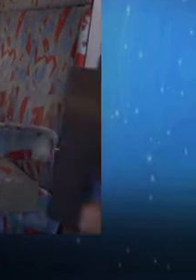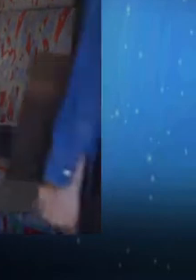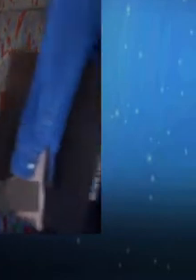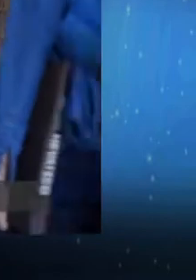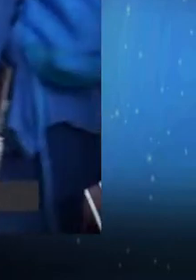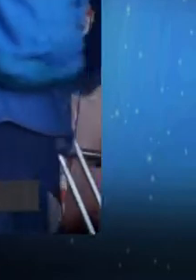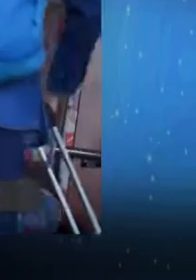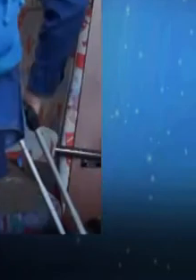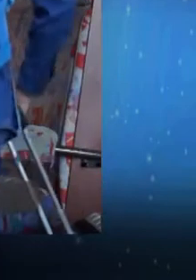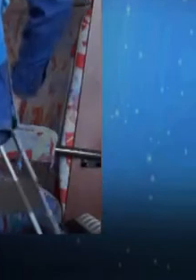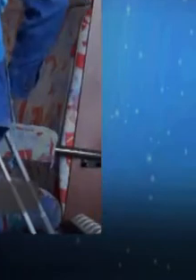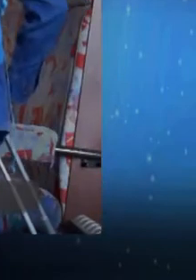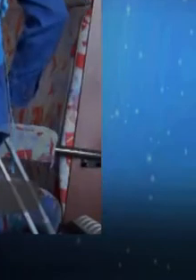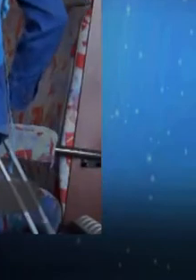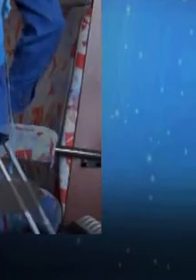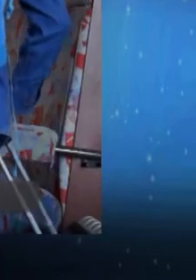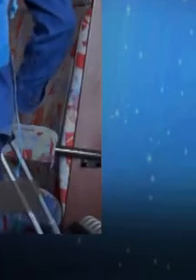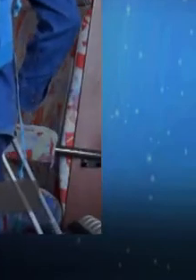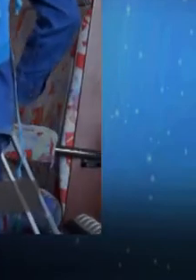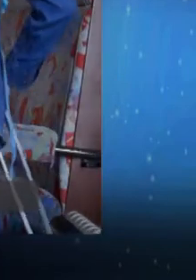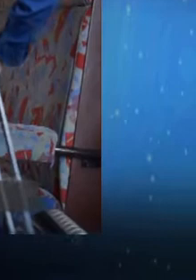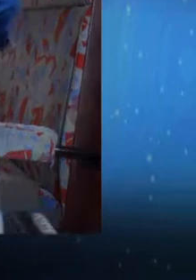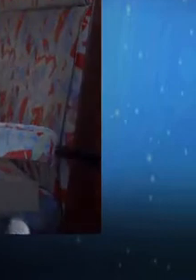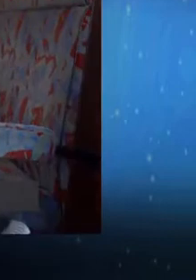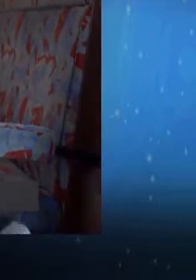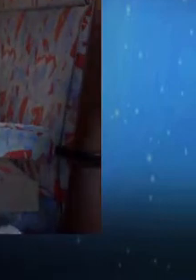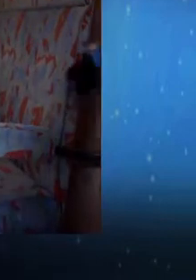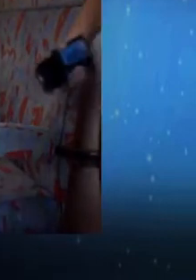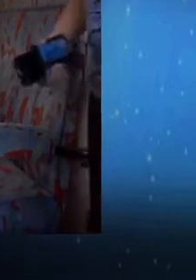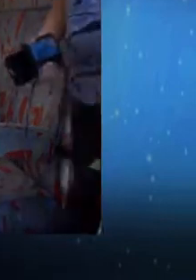Hallo, is hier noch frei? Ja, ja, kommt her.